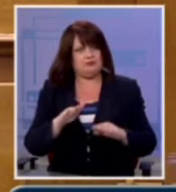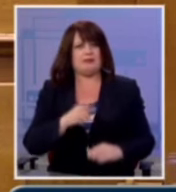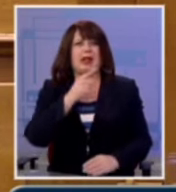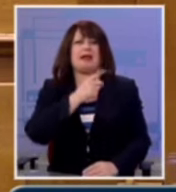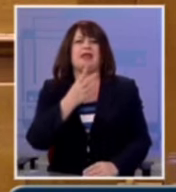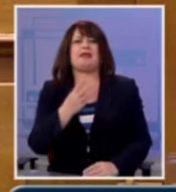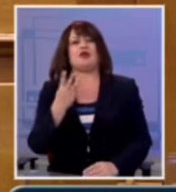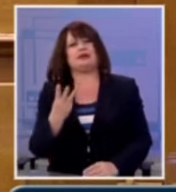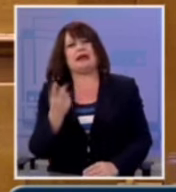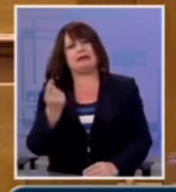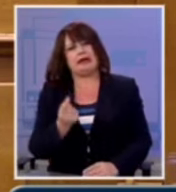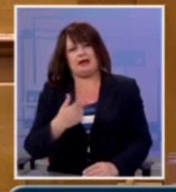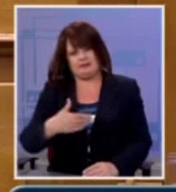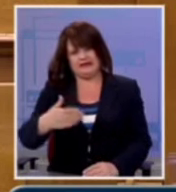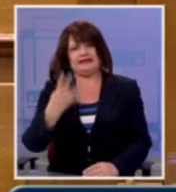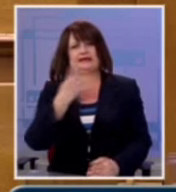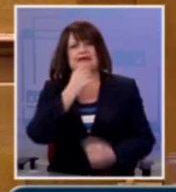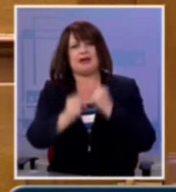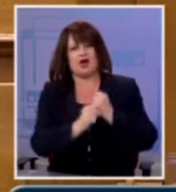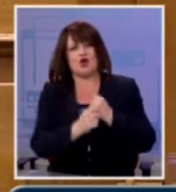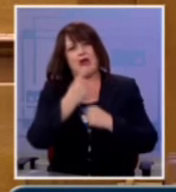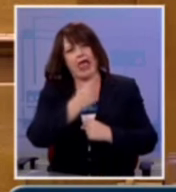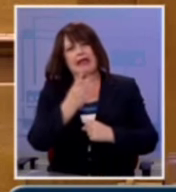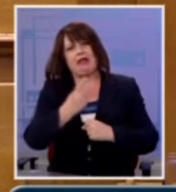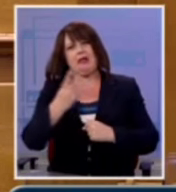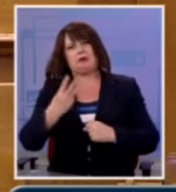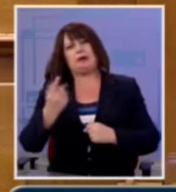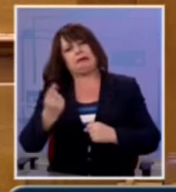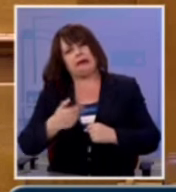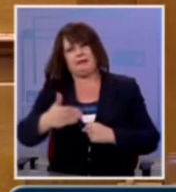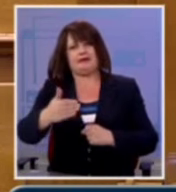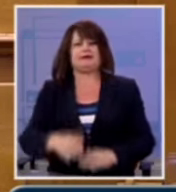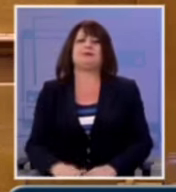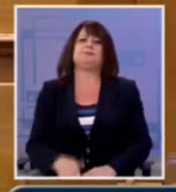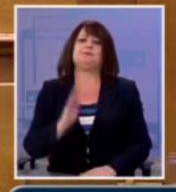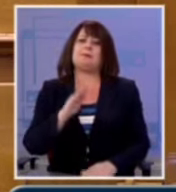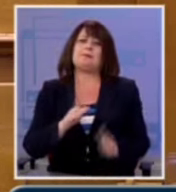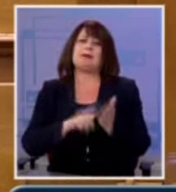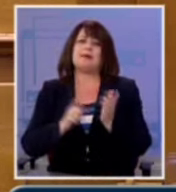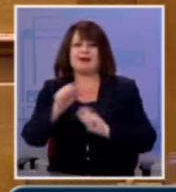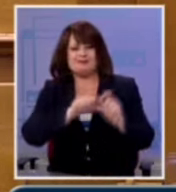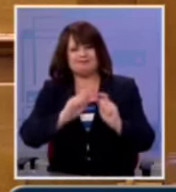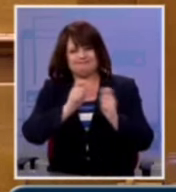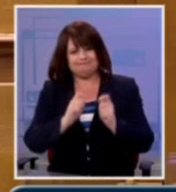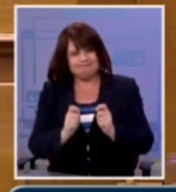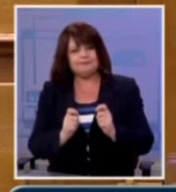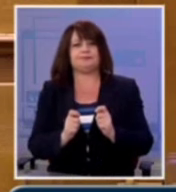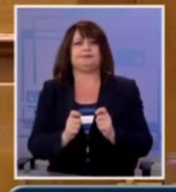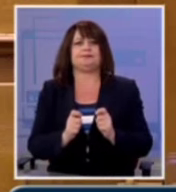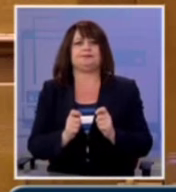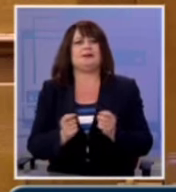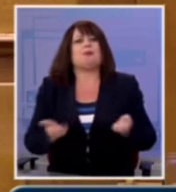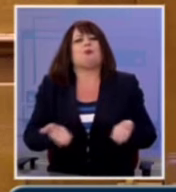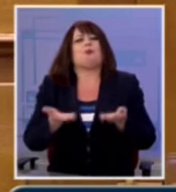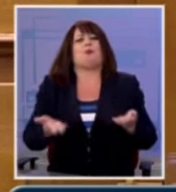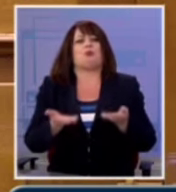3, 3,5 δηλαδή για τα επόμενα 4 χρόνια, το οποίο απαιτεί δημοσιονομικές προσαρμογές πολύ